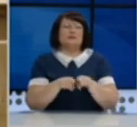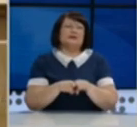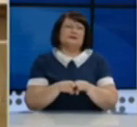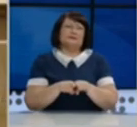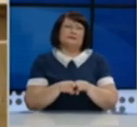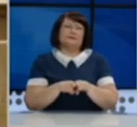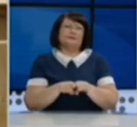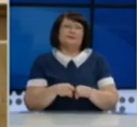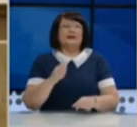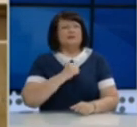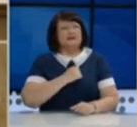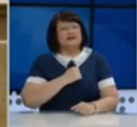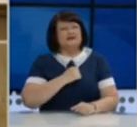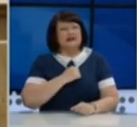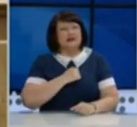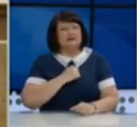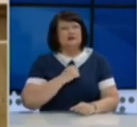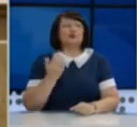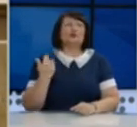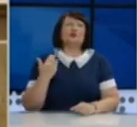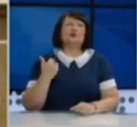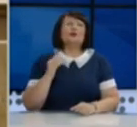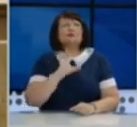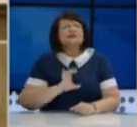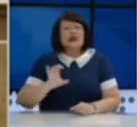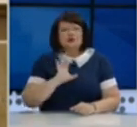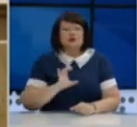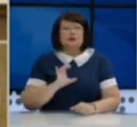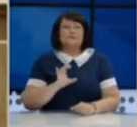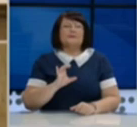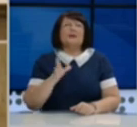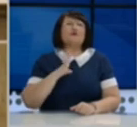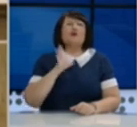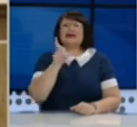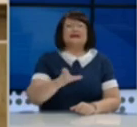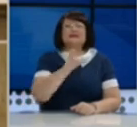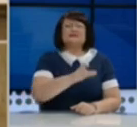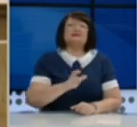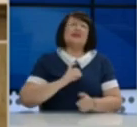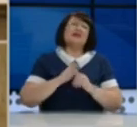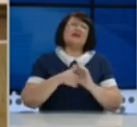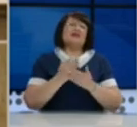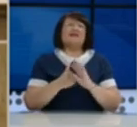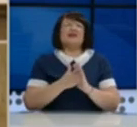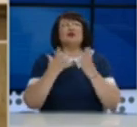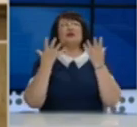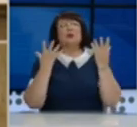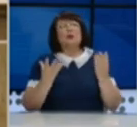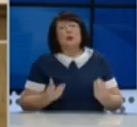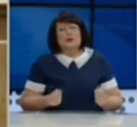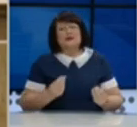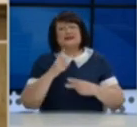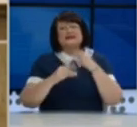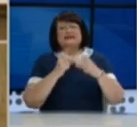Και πιστεύω ότι το τελευταίο το οποίο αναζητούν σήμερα οι πολίτες είναι ακόμα μία συνηθισμένη